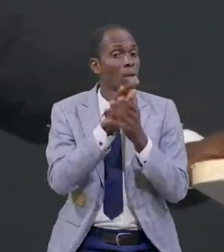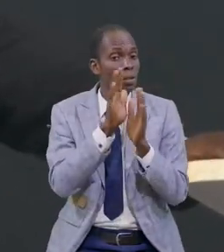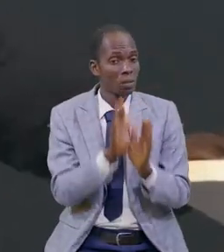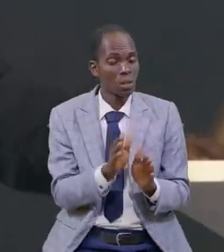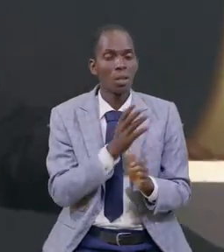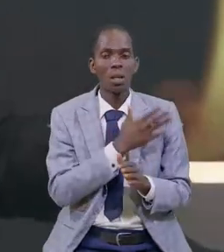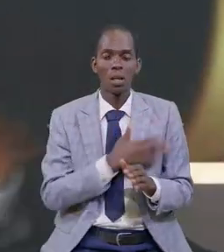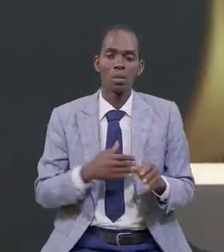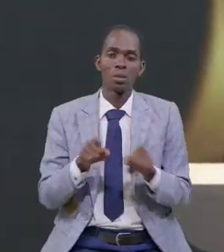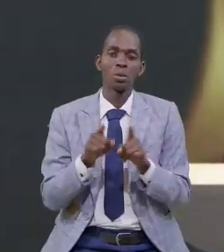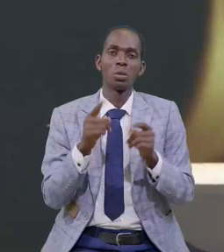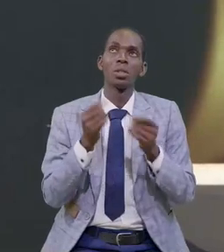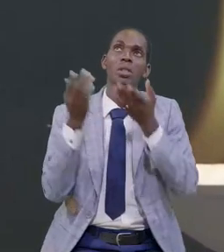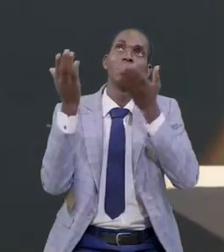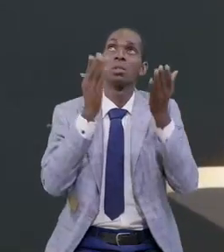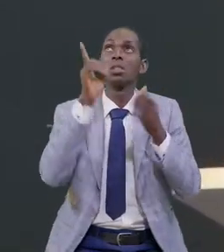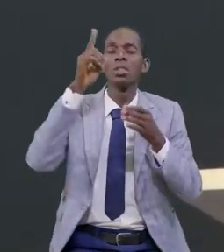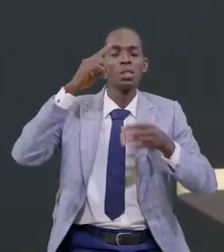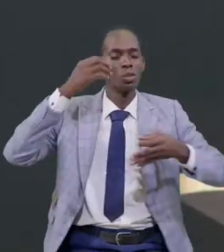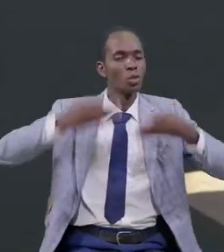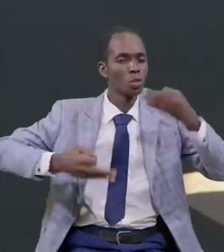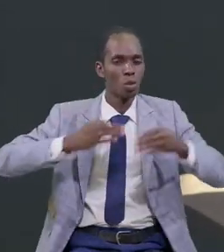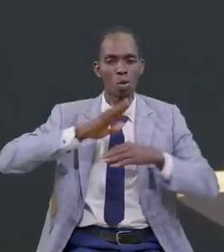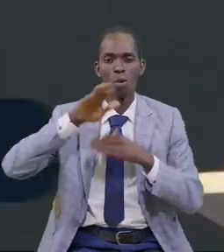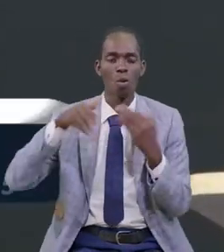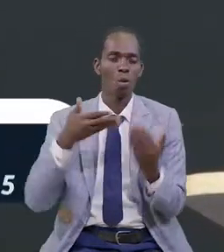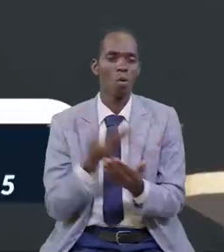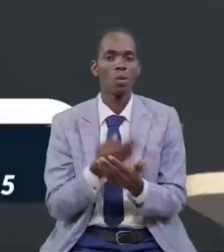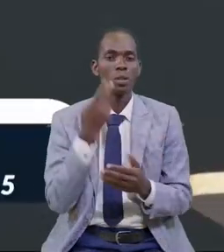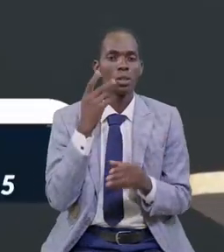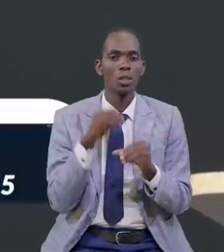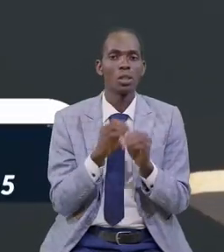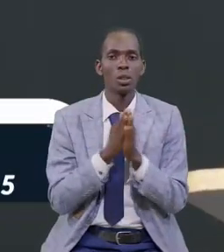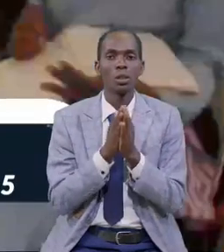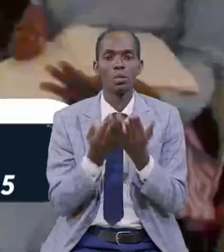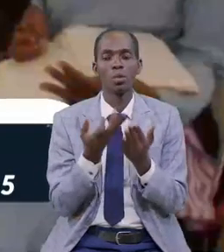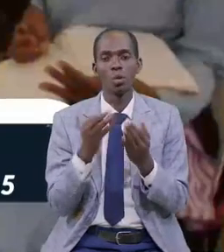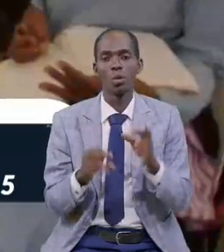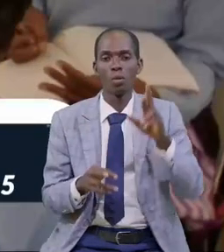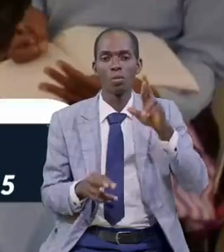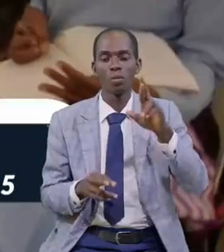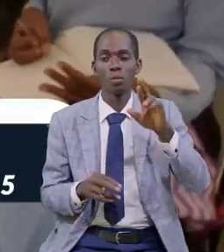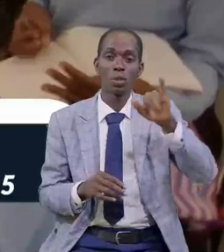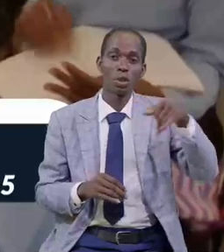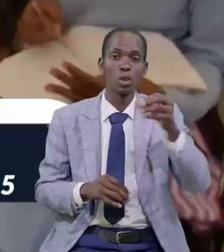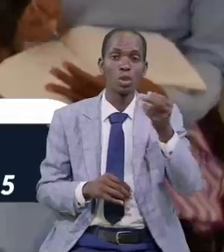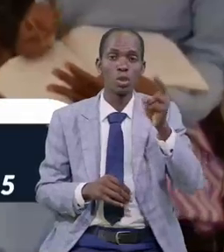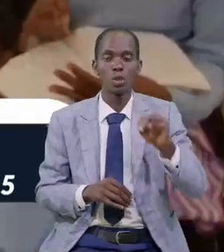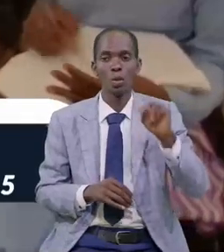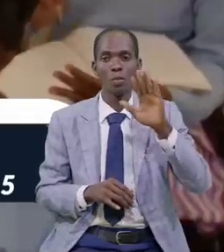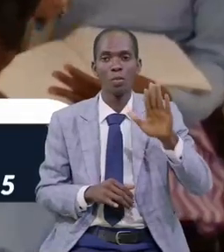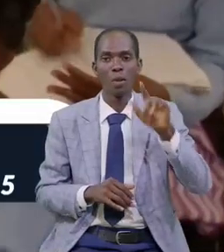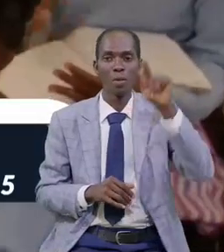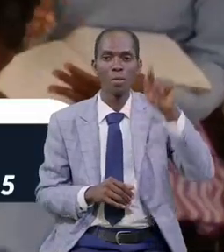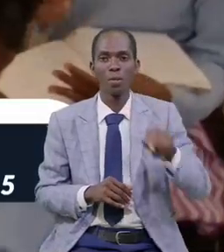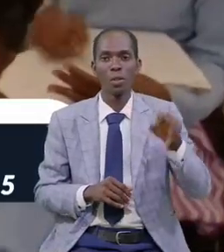serviteurs ils juge tous Jean chapitre 5 nous lisons